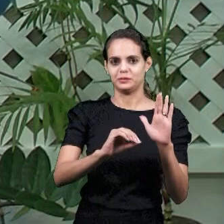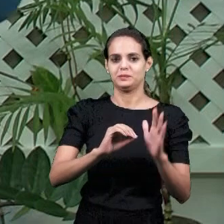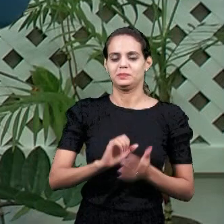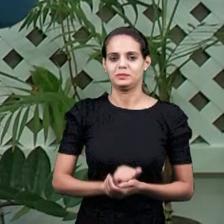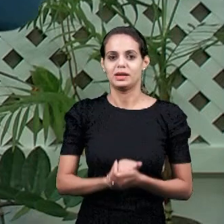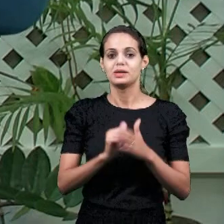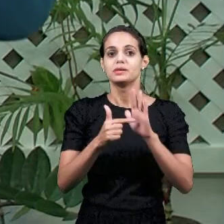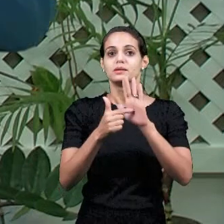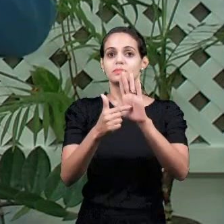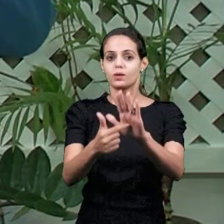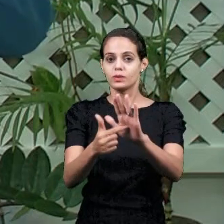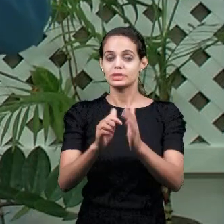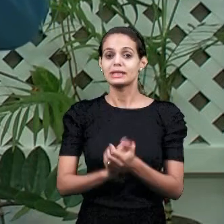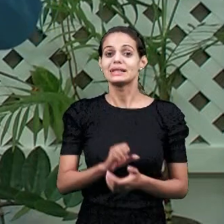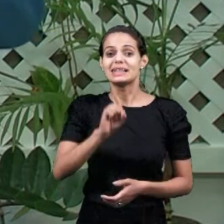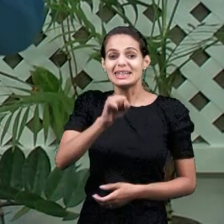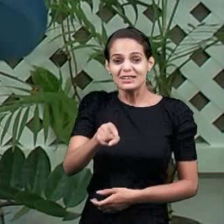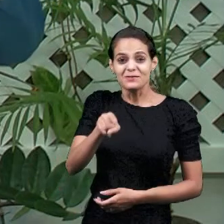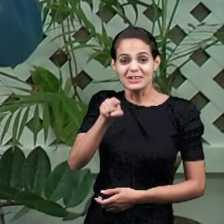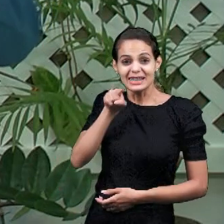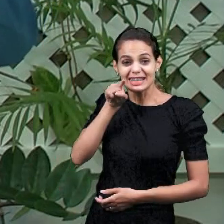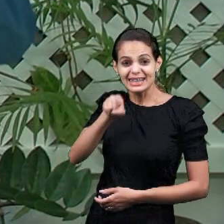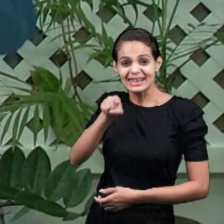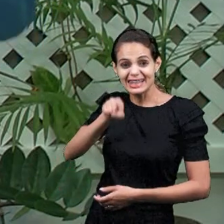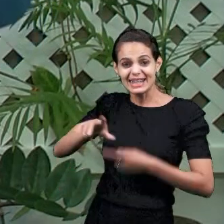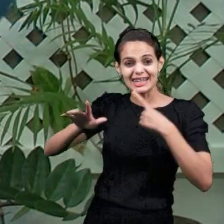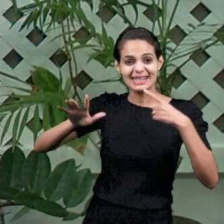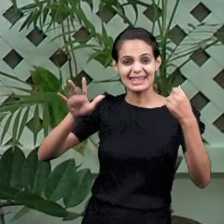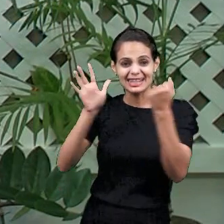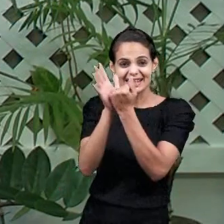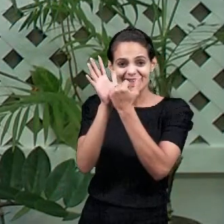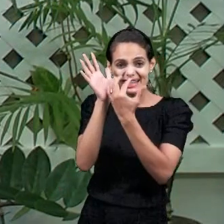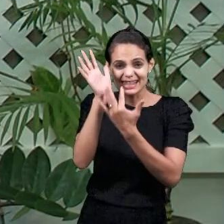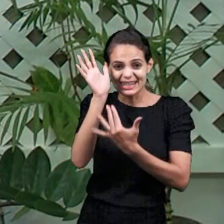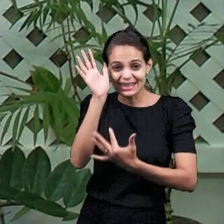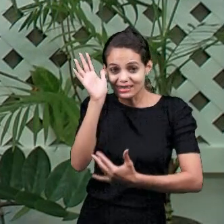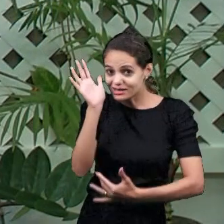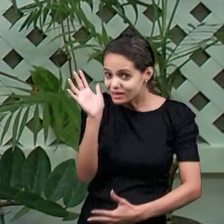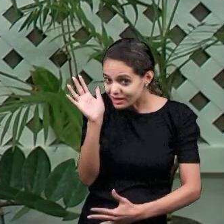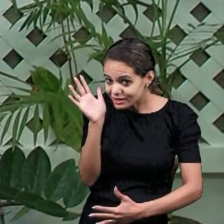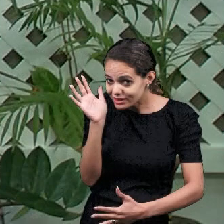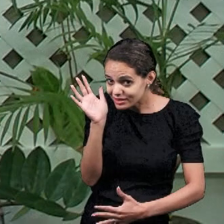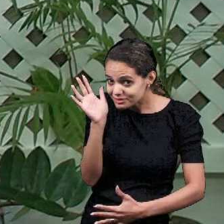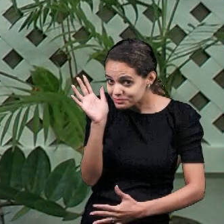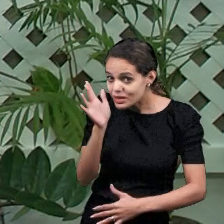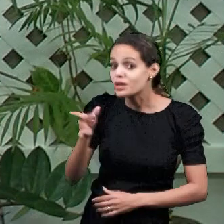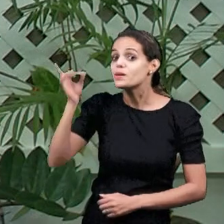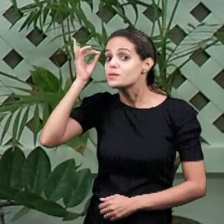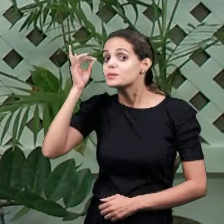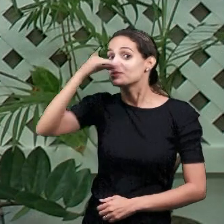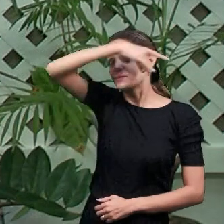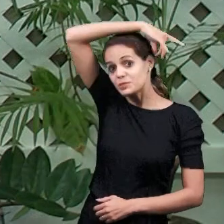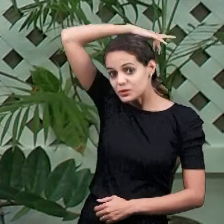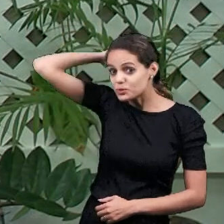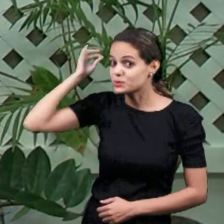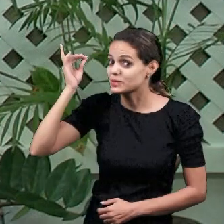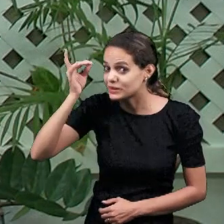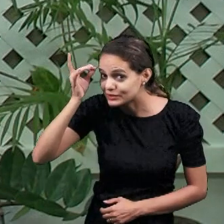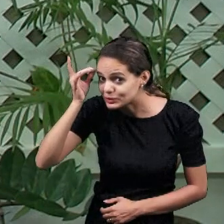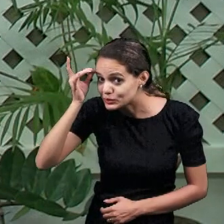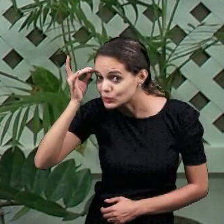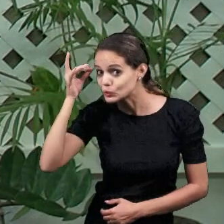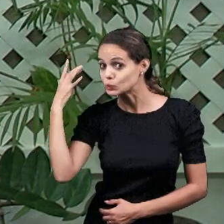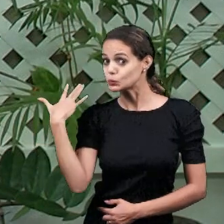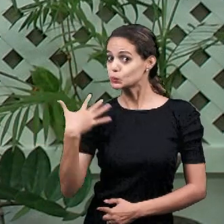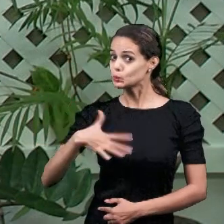sang, contre le Saint-Esprit, là, la chose est différente. La parole de Dieu dit qu'il n'y a pas de pardon ni pour cette vie-ci, ni